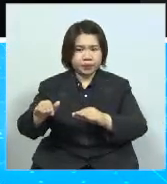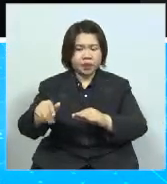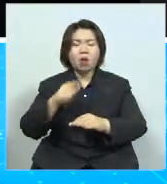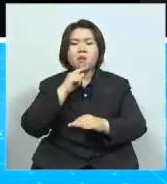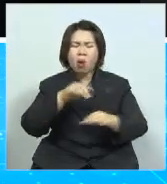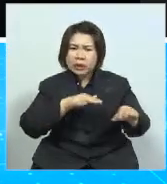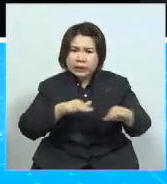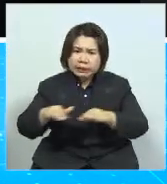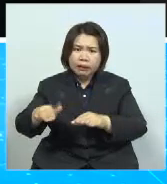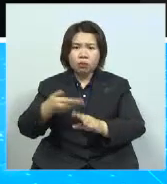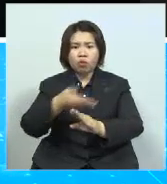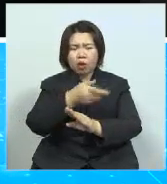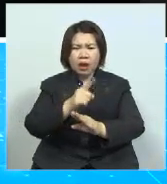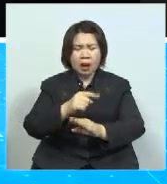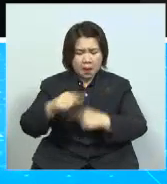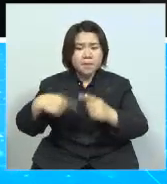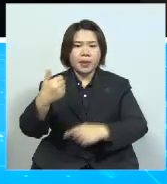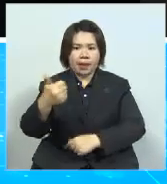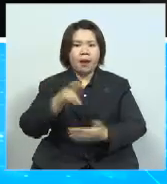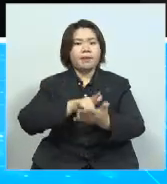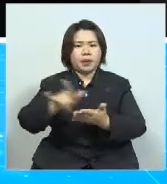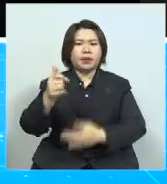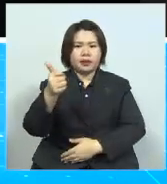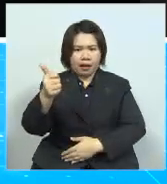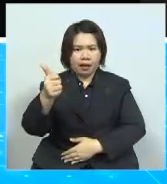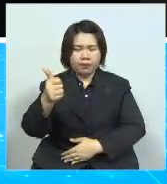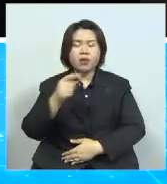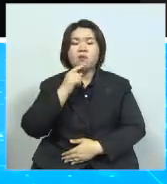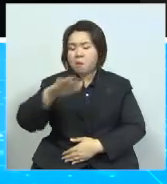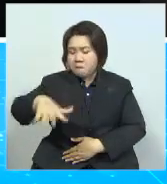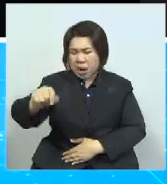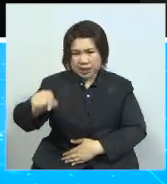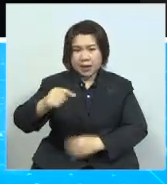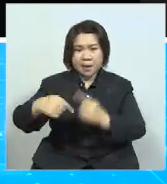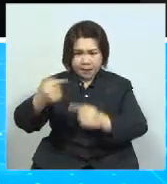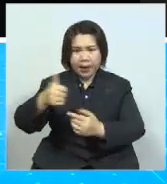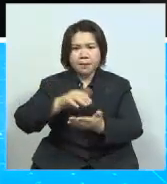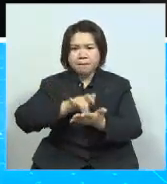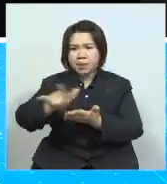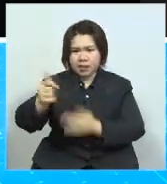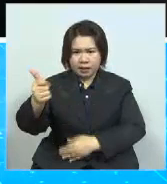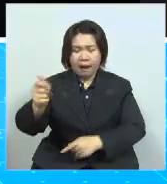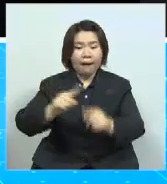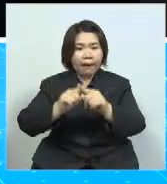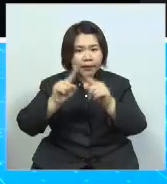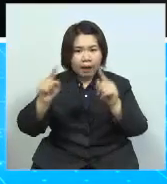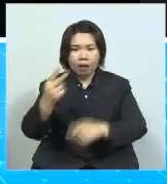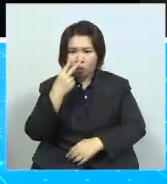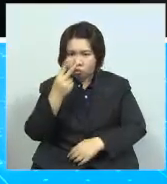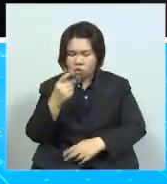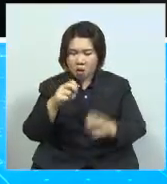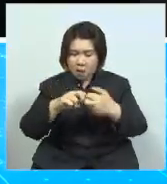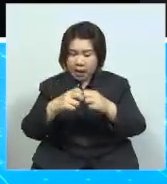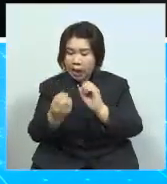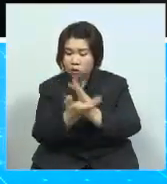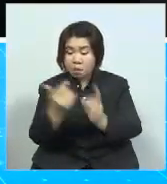ของการเตรียมตัวไม่ได้หมายความว่าไปไม่ได้เลยคือสตราสบูร์กหรืออะไรก็ตามเนี่ยแน่นอนก็ต้องมีจุดที่สงบไ